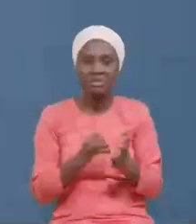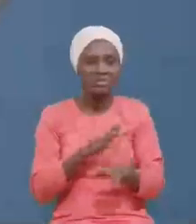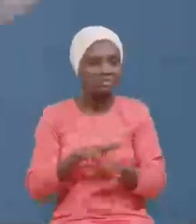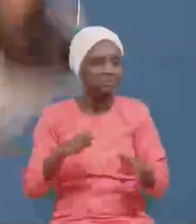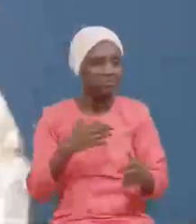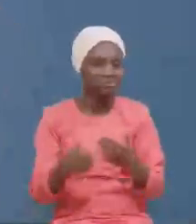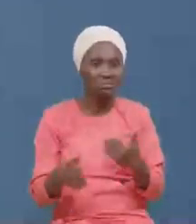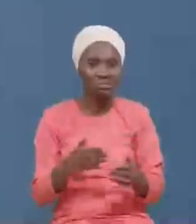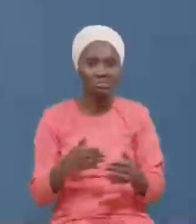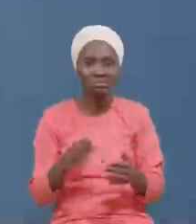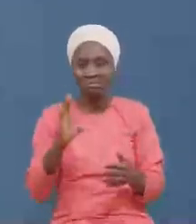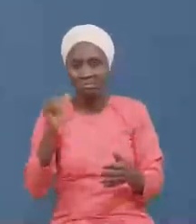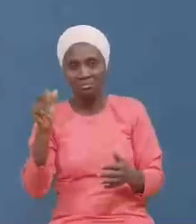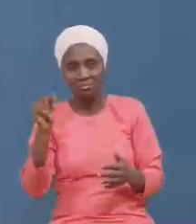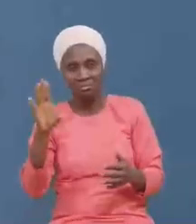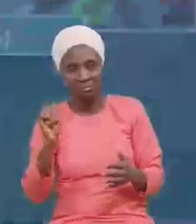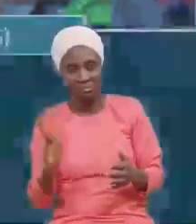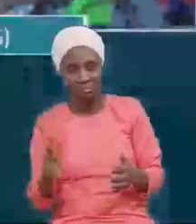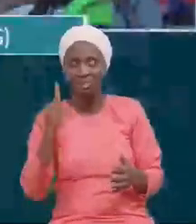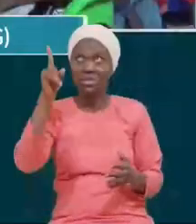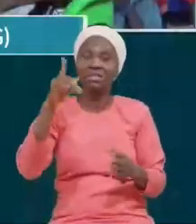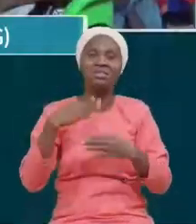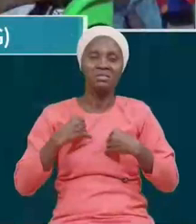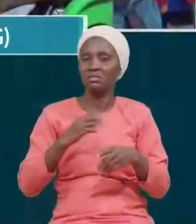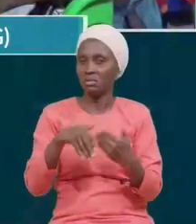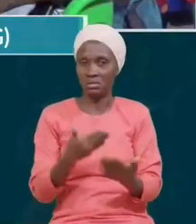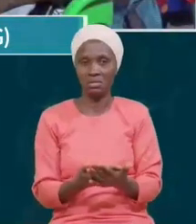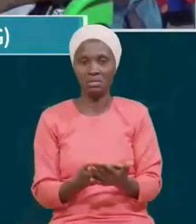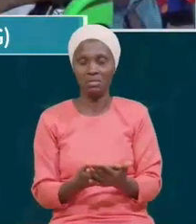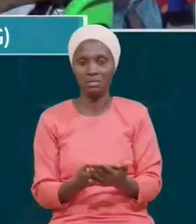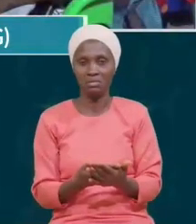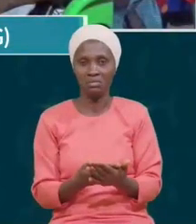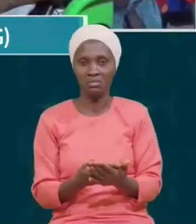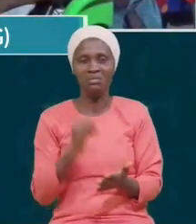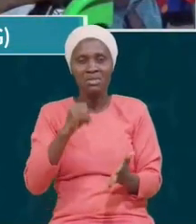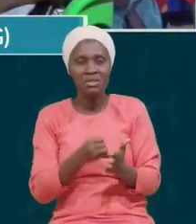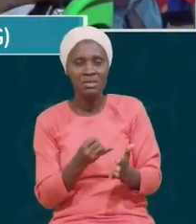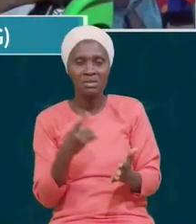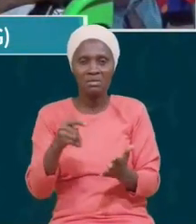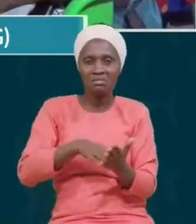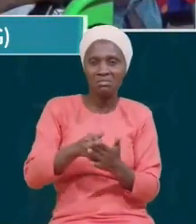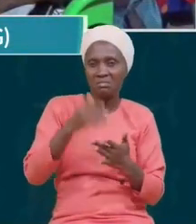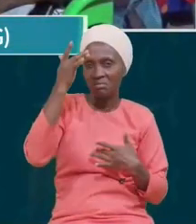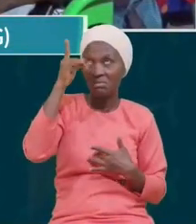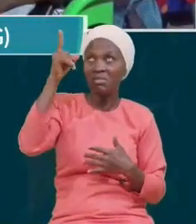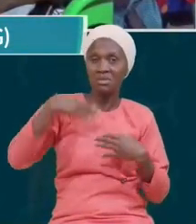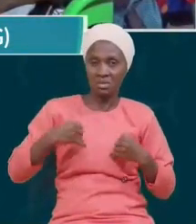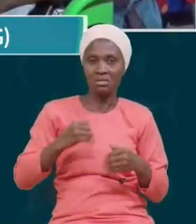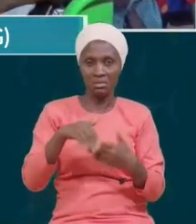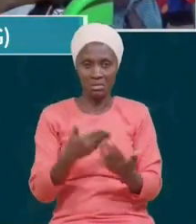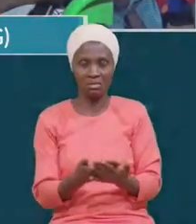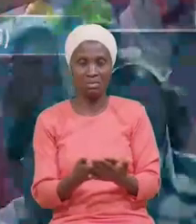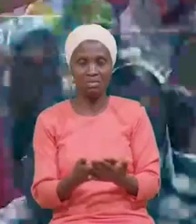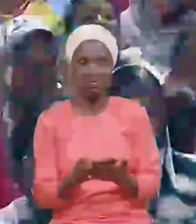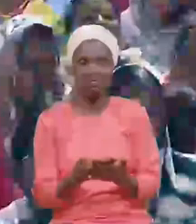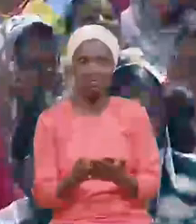Même si c'est le cancer, il les a tous guéris. Est-ce la déformation? Eh bien, il a guéri tous les